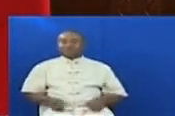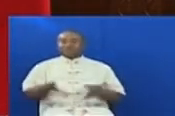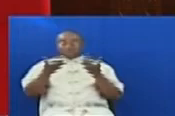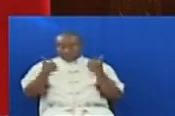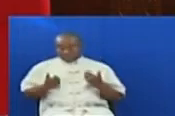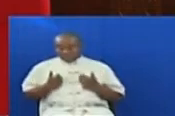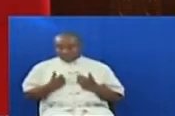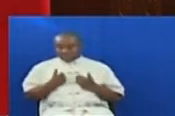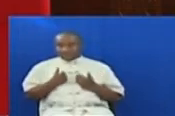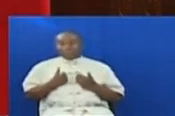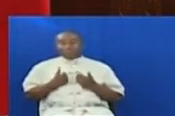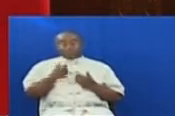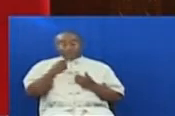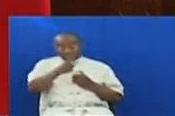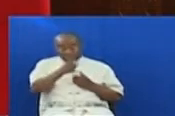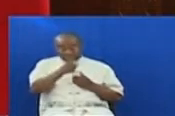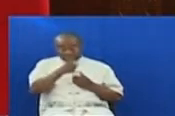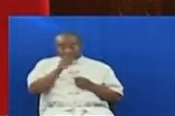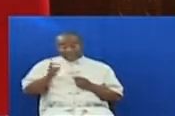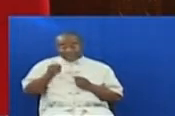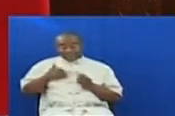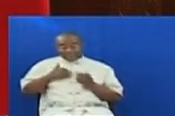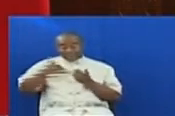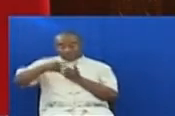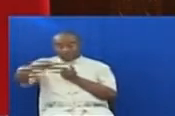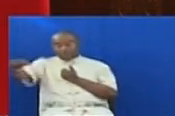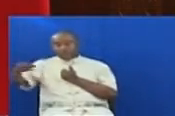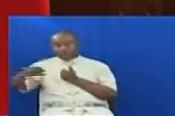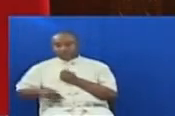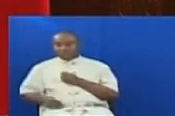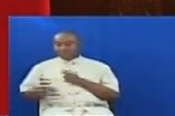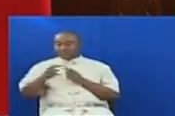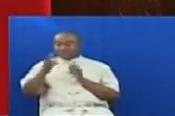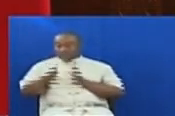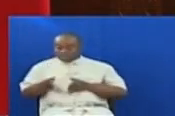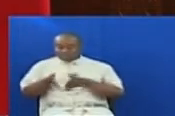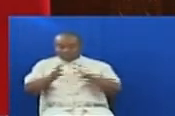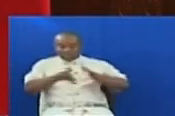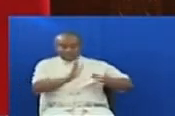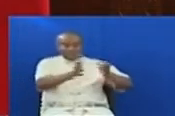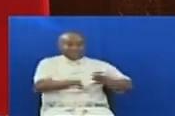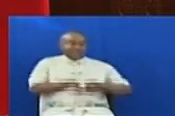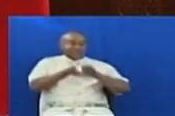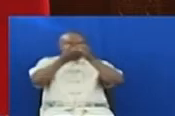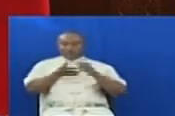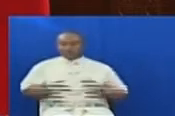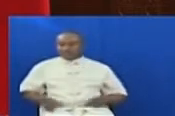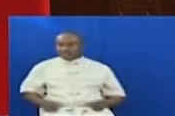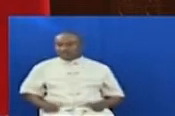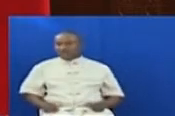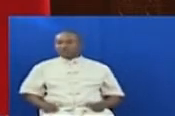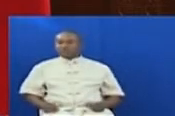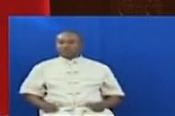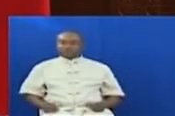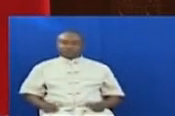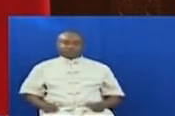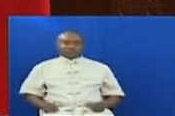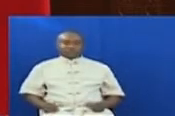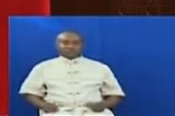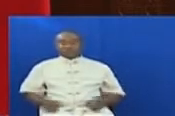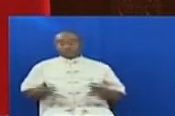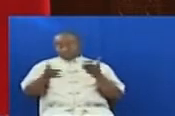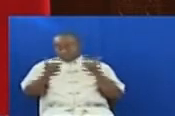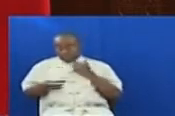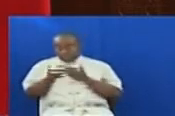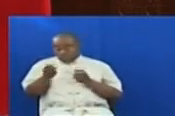ile tunaiadapt ile sera kama njia mojawapo ya kutusaidia kuzifanya halmashauri zijitegemee kwa kiwango cha